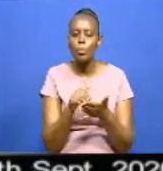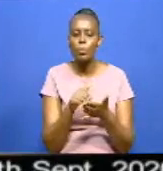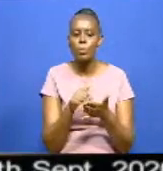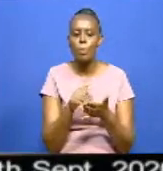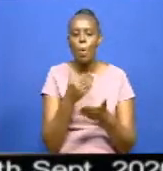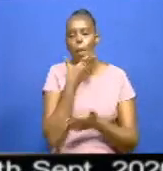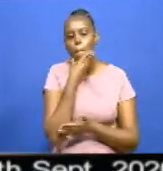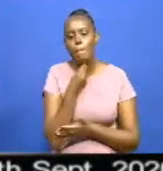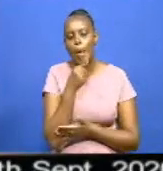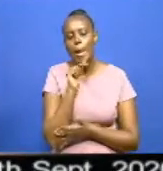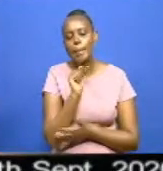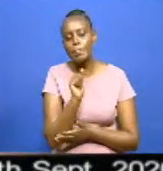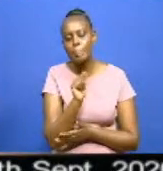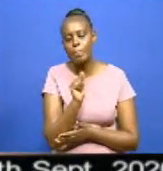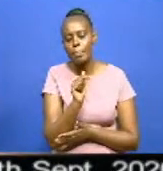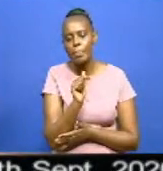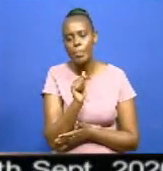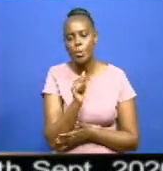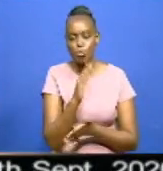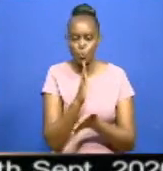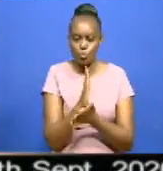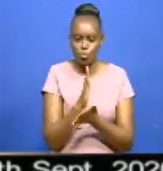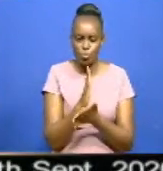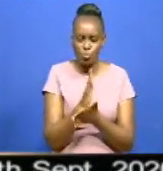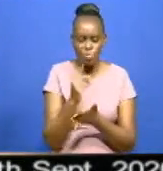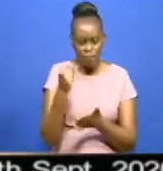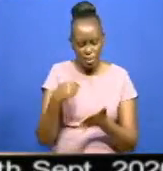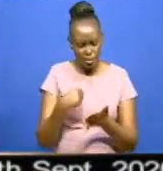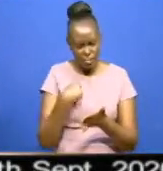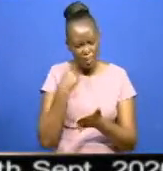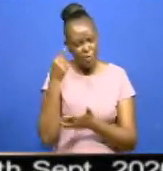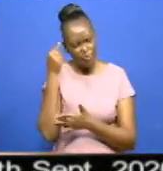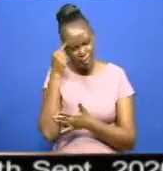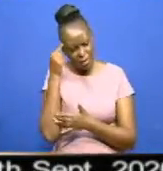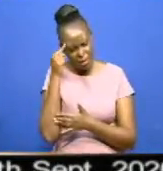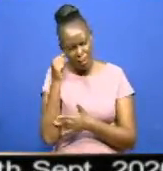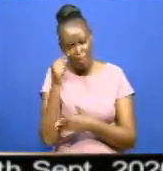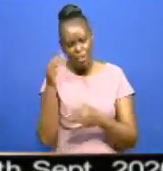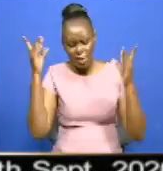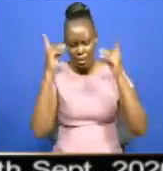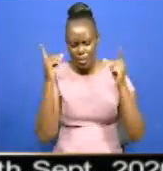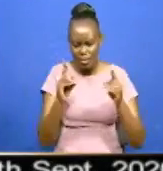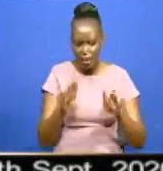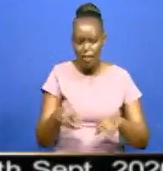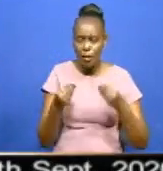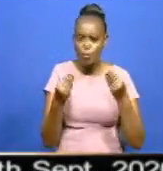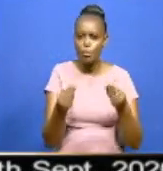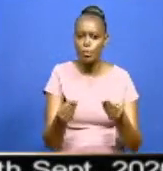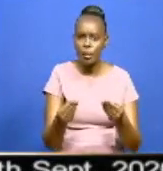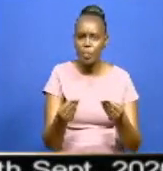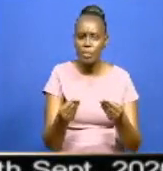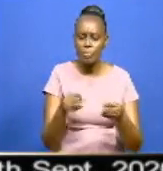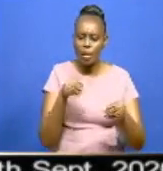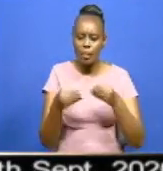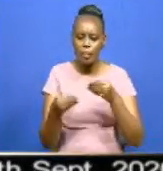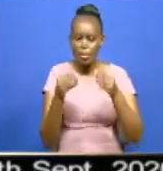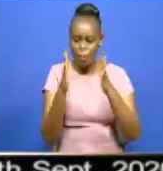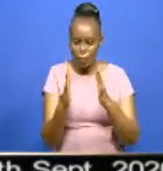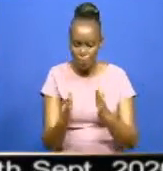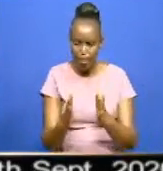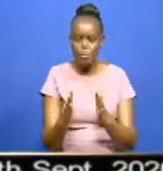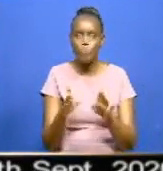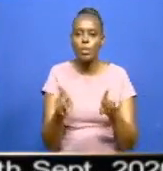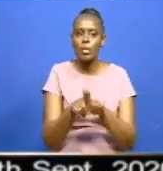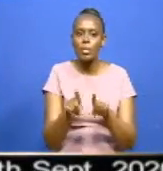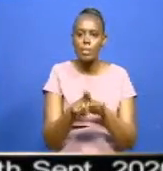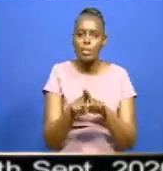huyu ambaye kusema kweli nafikiria Mheshimiwa Rais alikuwa ameamua kupeana kwa mlemavu na pia